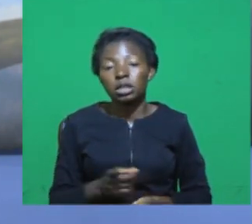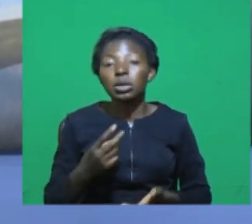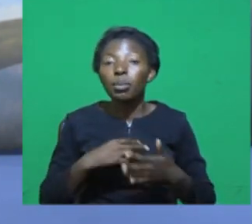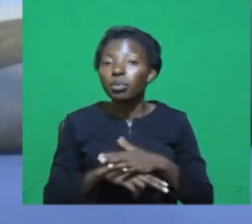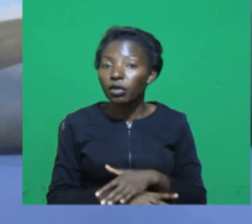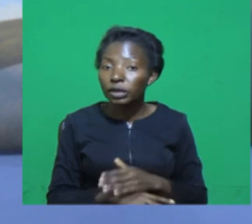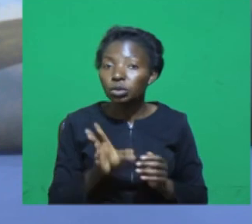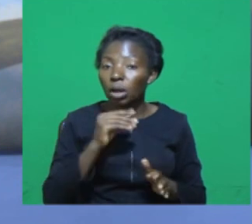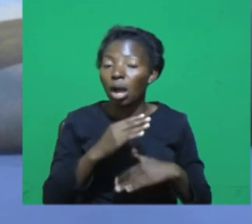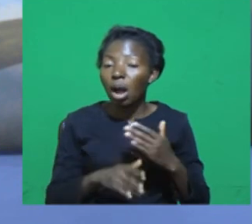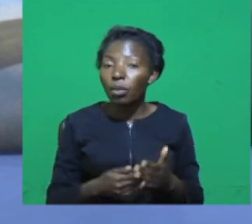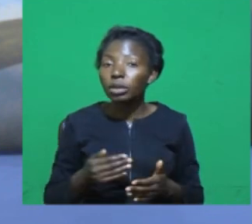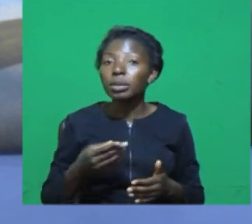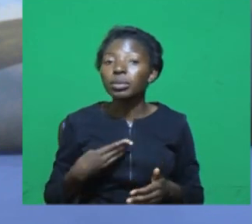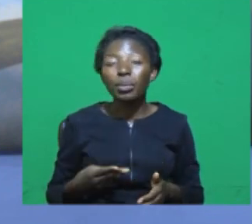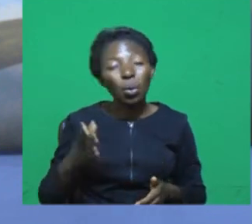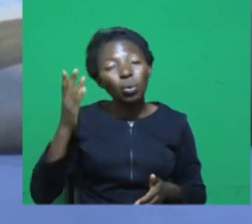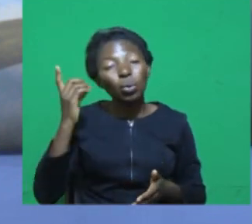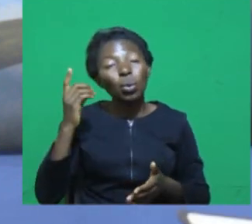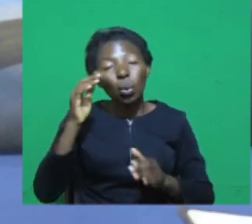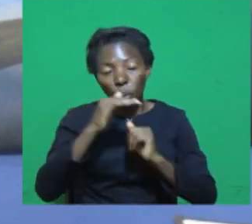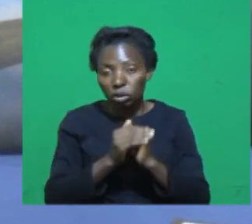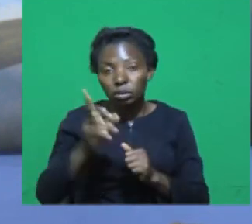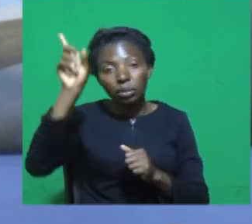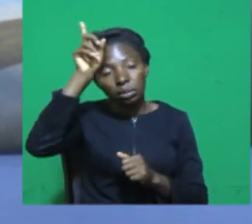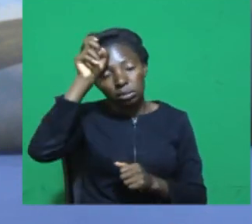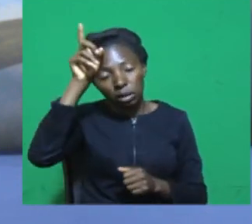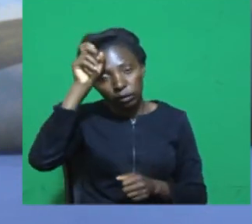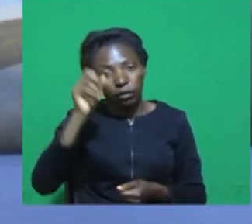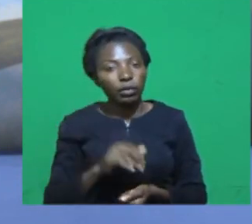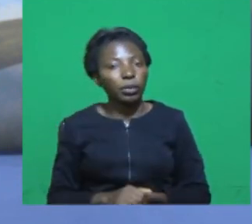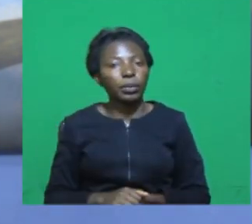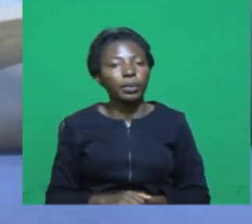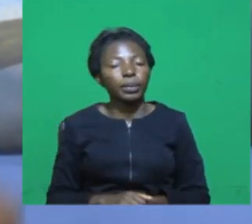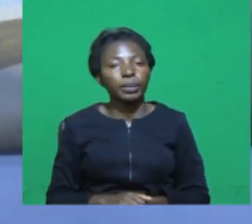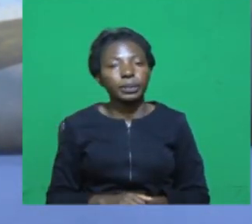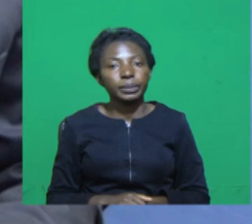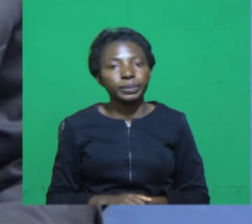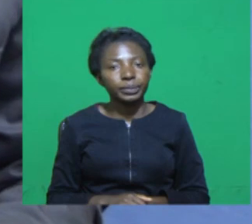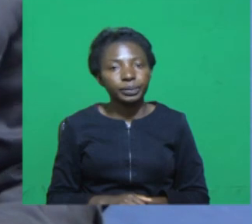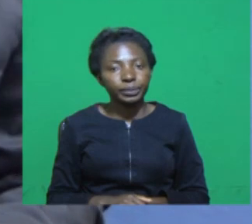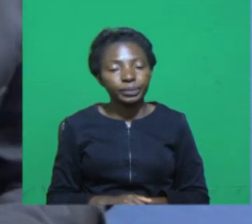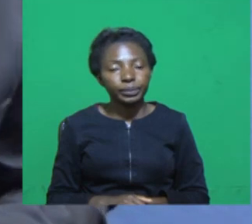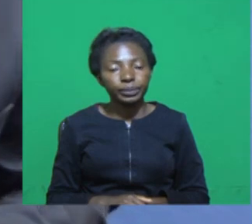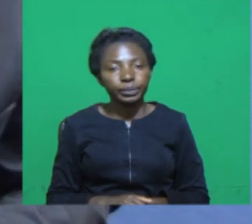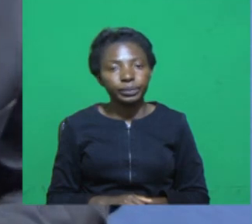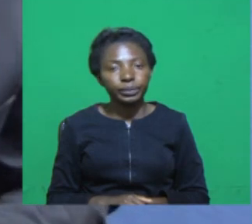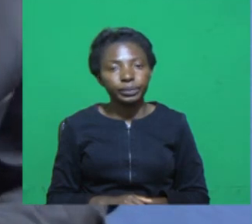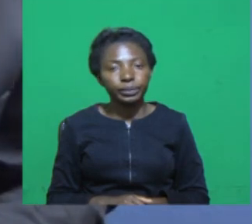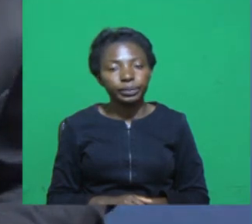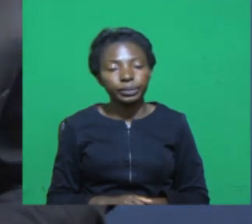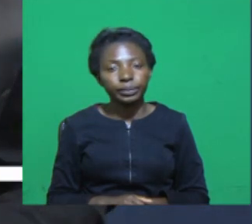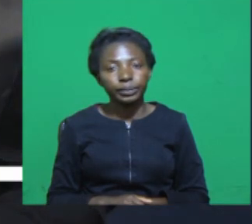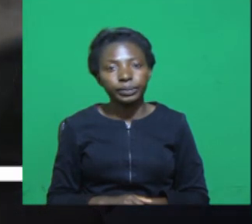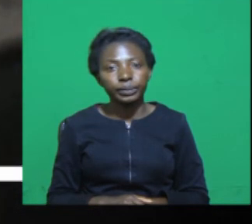chiprofita chinomirira vanoita zvekunamata asi vasingateedzere zvinodiwa naMwari. zvakazarurwa